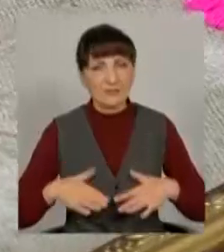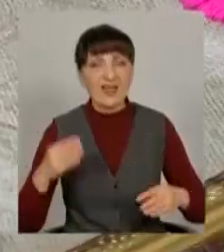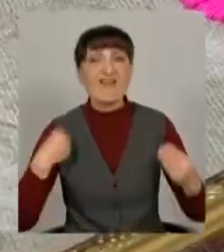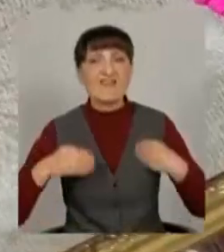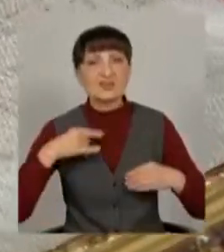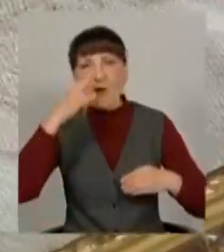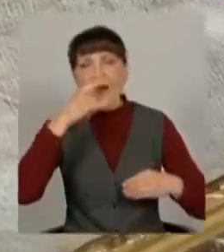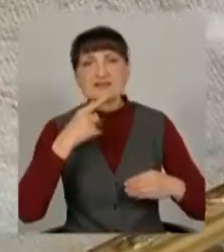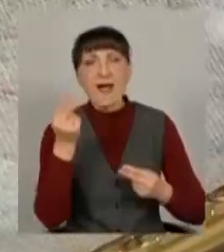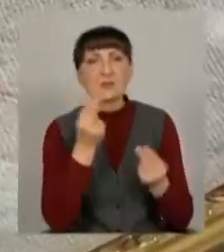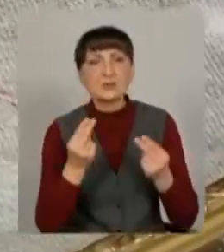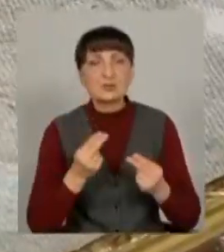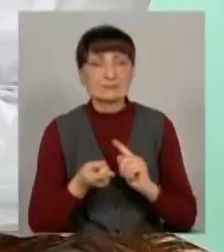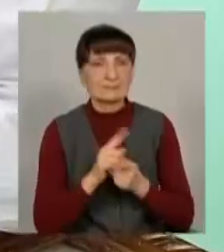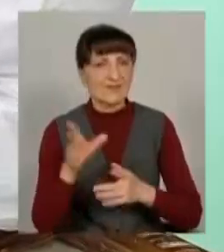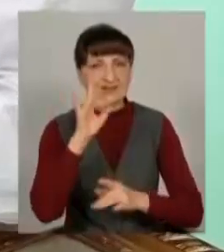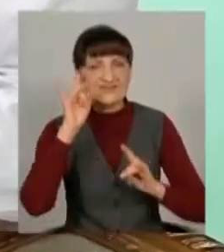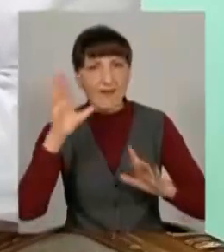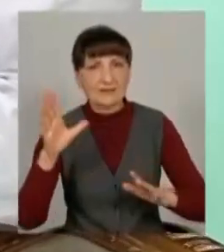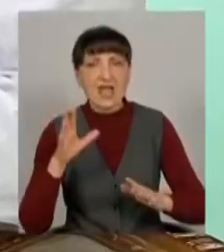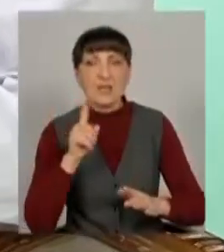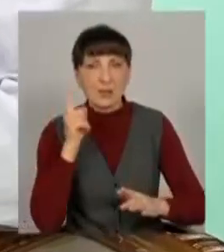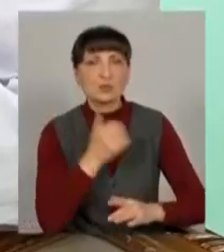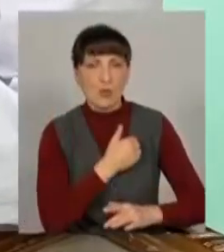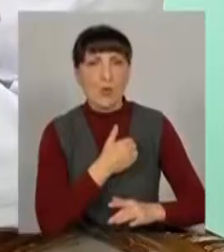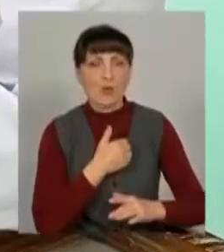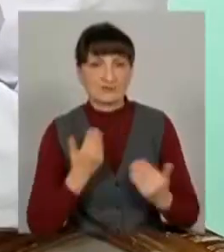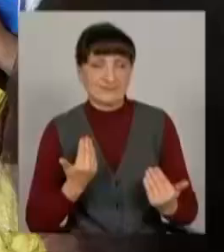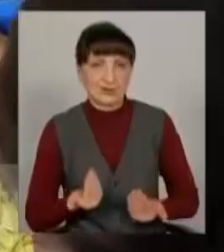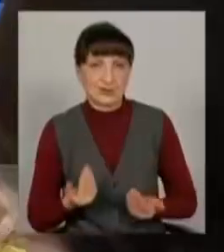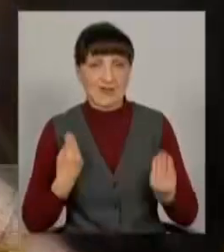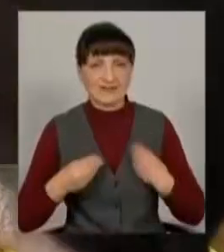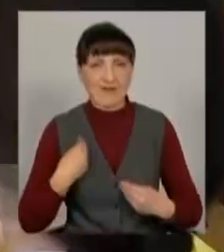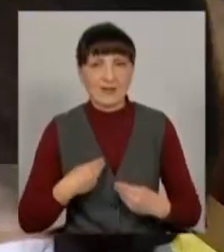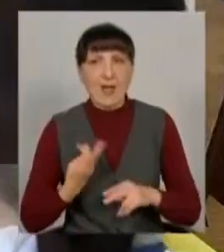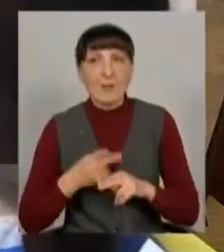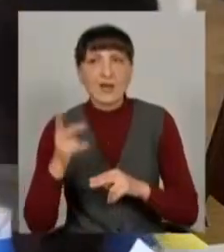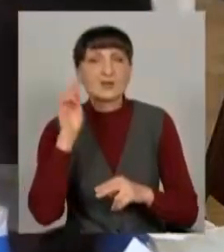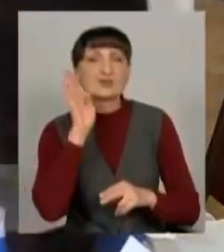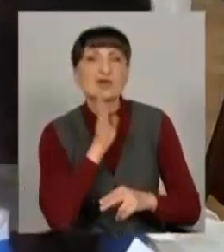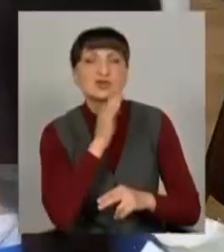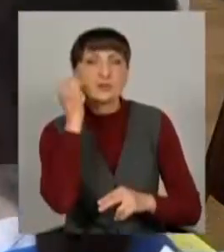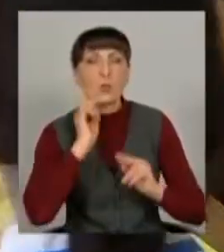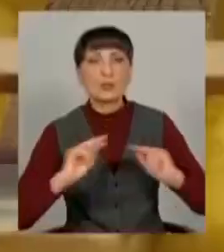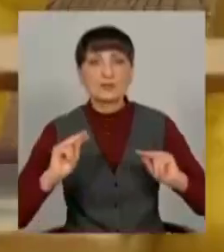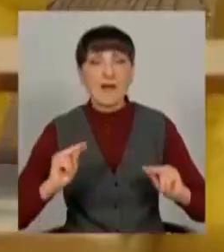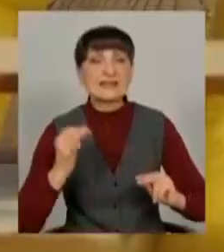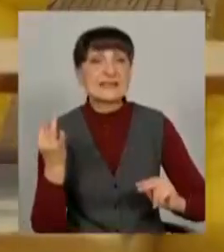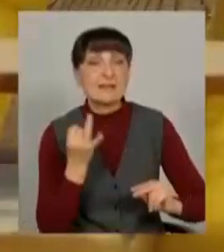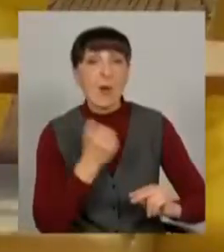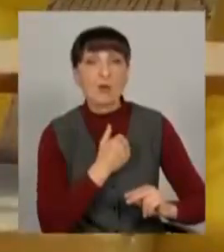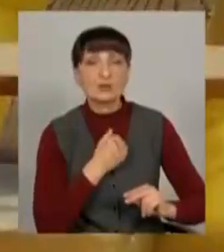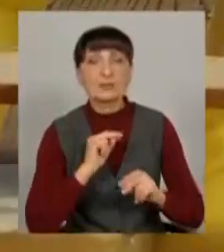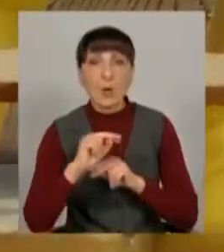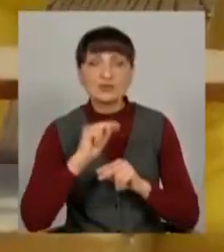казахским колоритом превратились в тренд и молодёжь стилизуем их в повседневной жизни потому адеп хана пай ещё более заинтересована в том чтобы